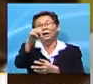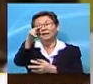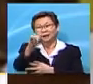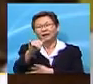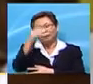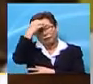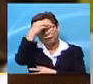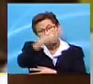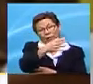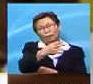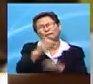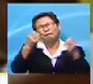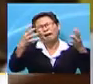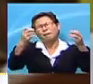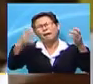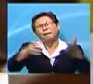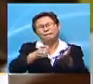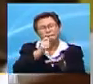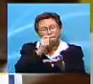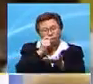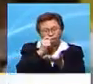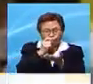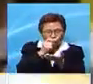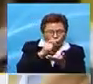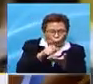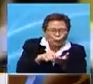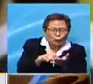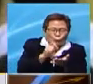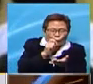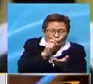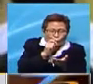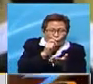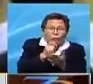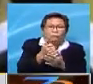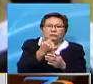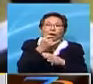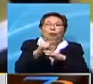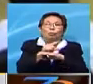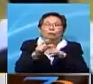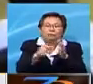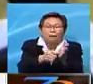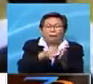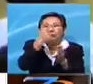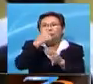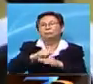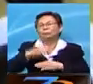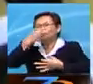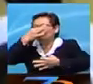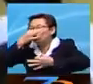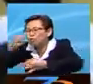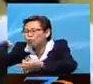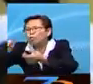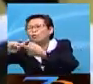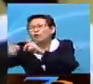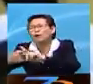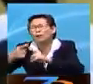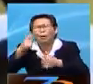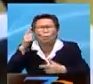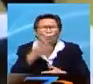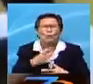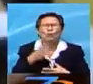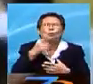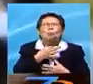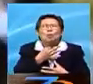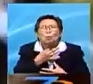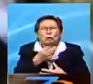turut memaklumkan kebanyakan penagih terjebak dalam penyalahgunaan dadah disebabkan pengaruh rakan sebaya, perasaan ingin tahu